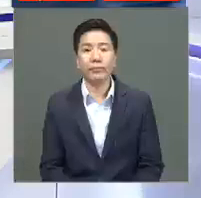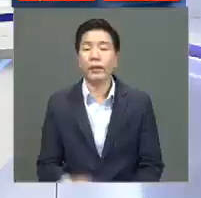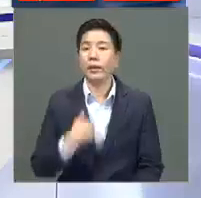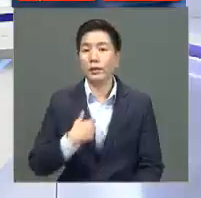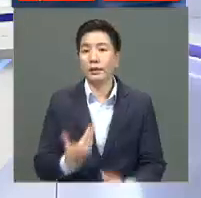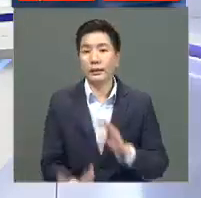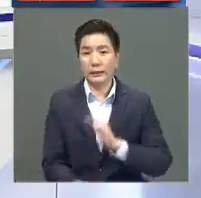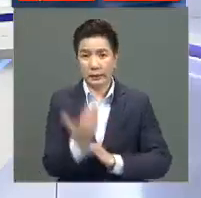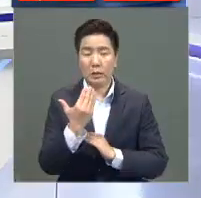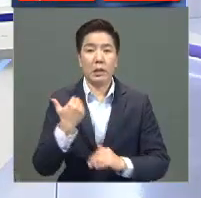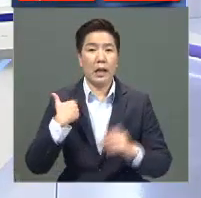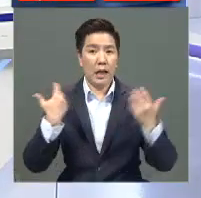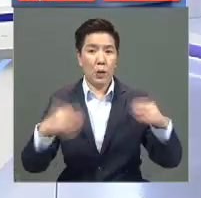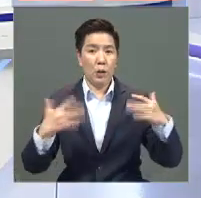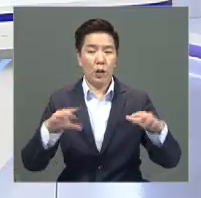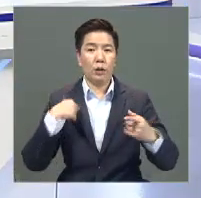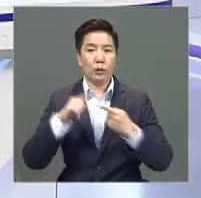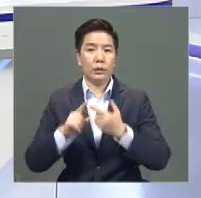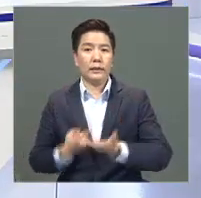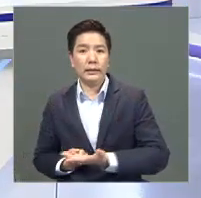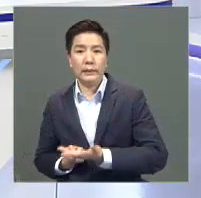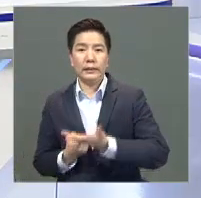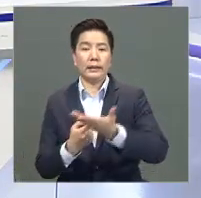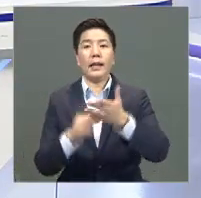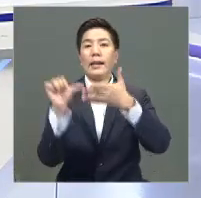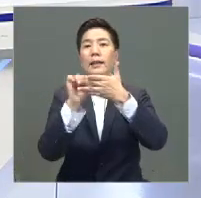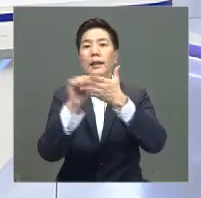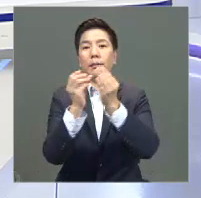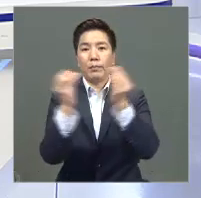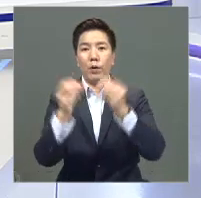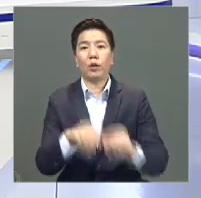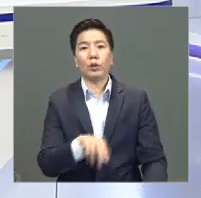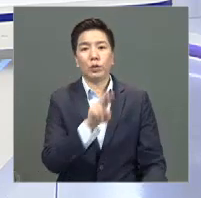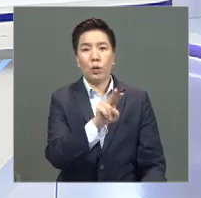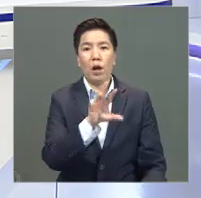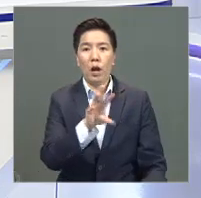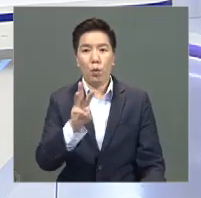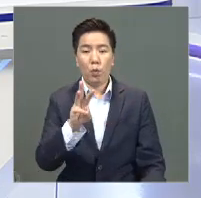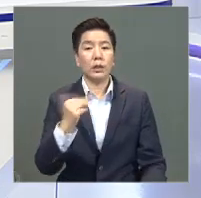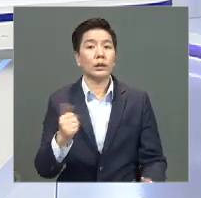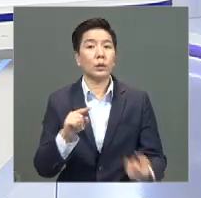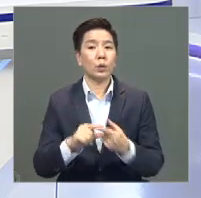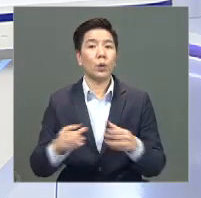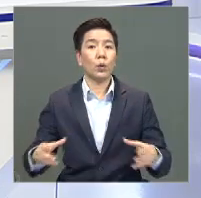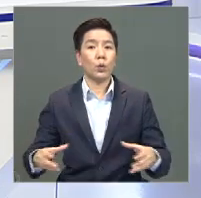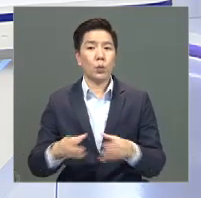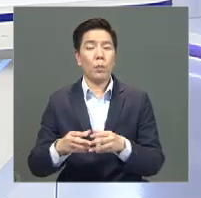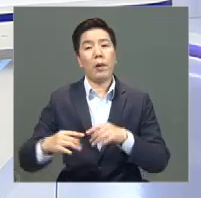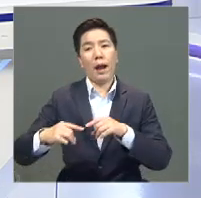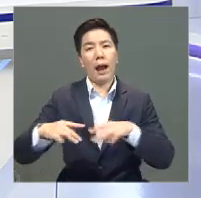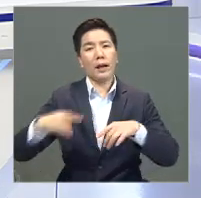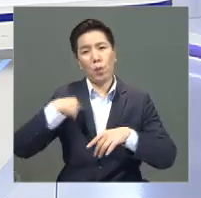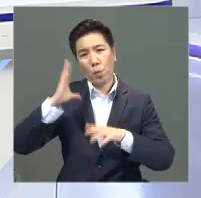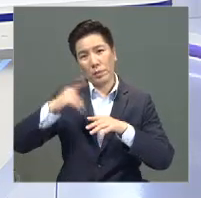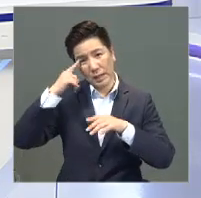แต่ว่าเมื่อช่วงเช้าก็มีแล้วนะครับเรื่อง ค ข ่ะ องการยื่นยติในการแก้ไขรัฐธรรมนูญมาตรา256กลับเป็นมติของพรรคร่วมฝ่ายค้